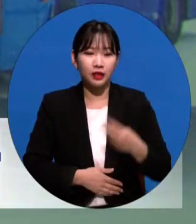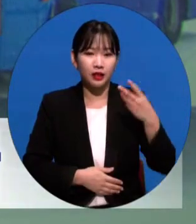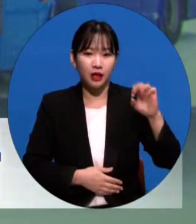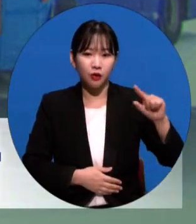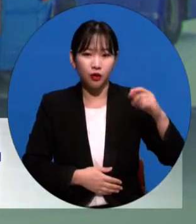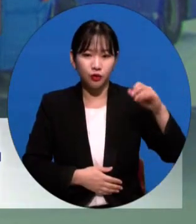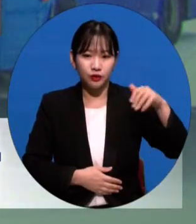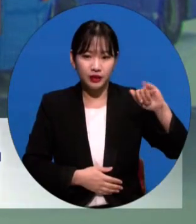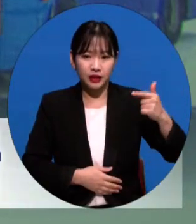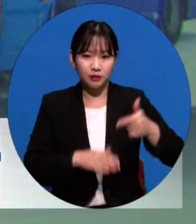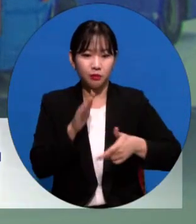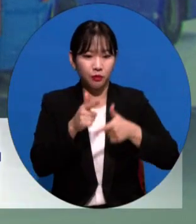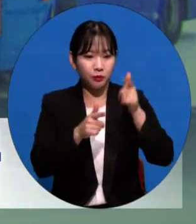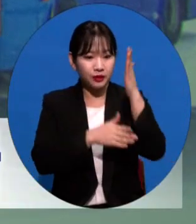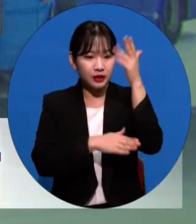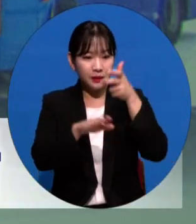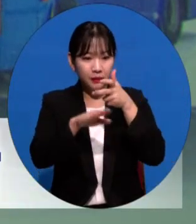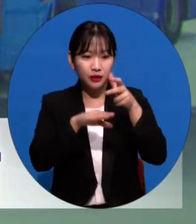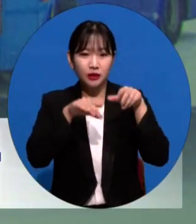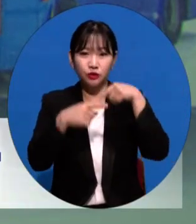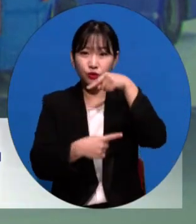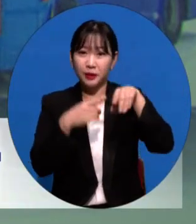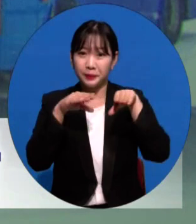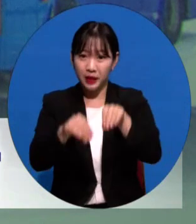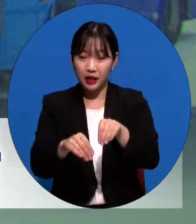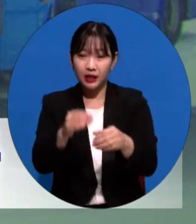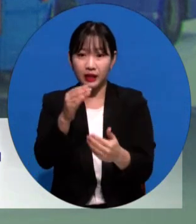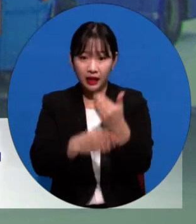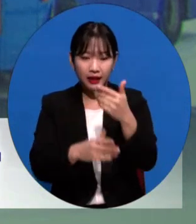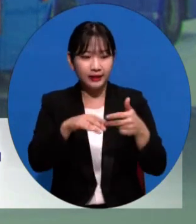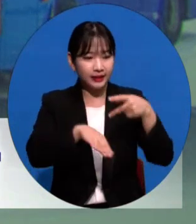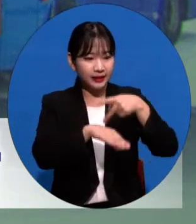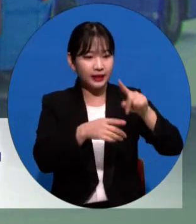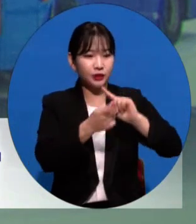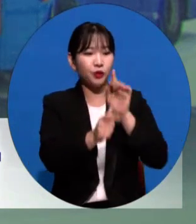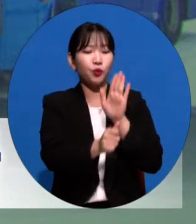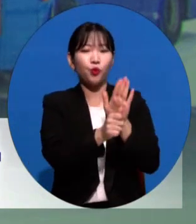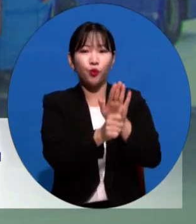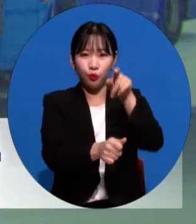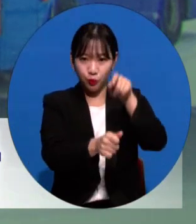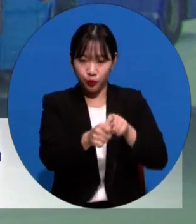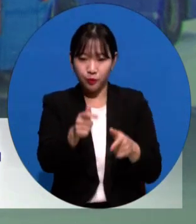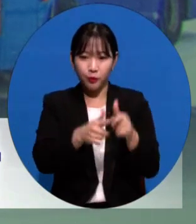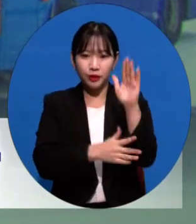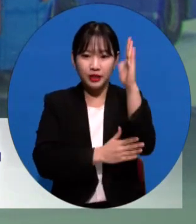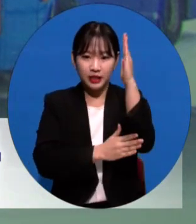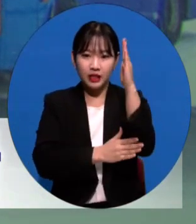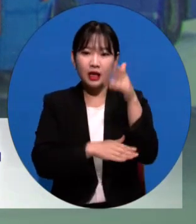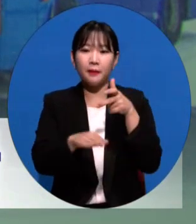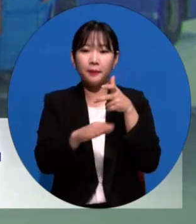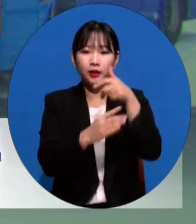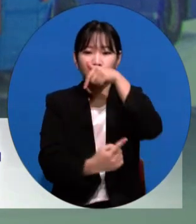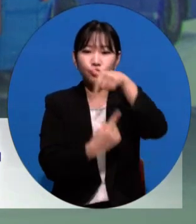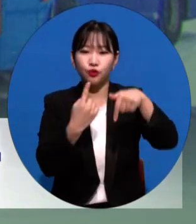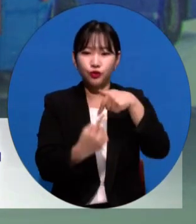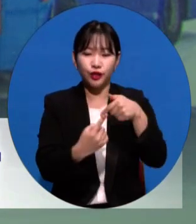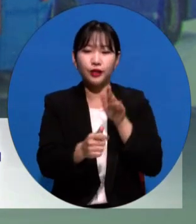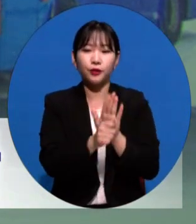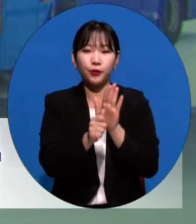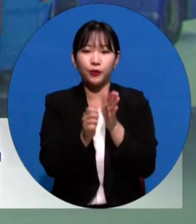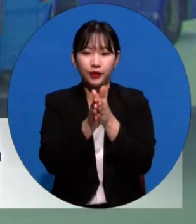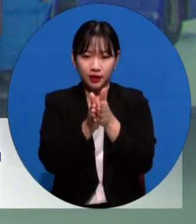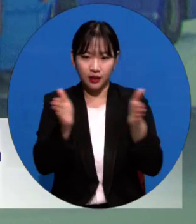태원 유진의 목포 시내버스 미운행 사태 속에 신안군이 상생 차원에서 목포 시내권 버스 운행에